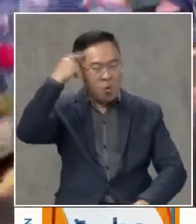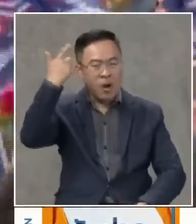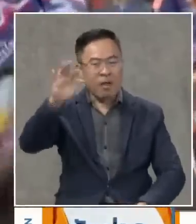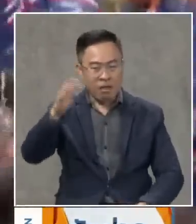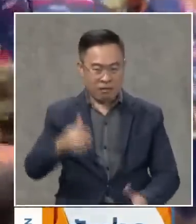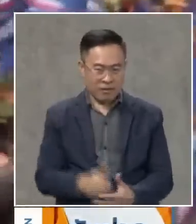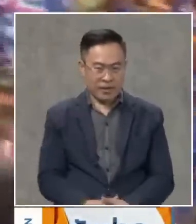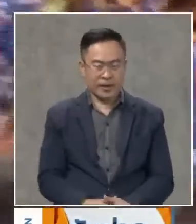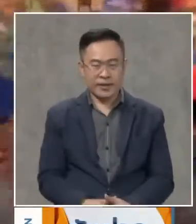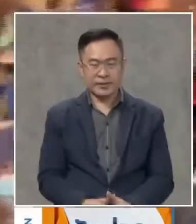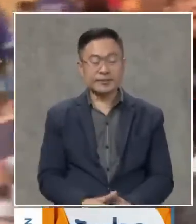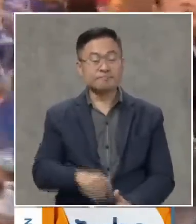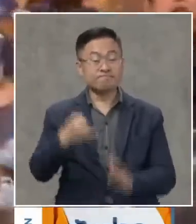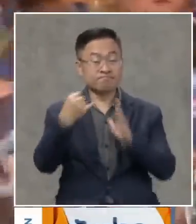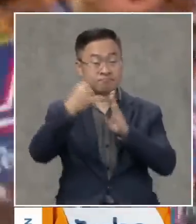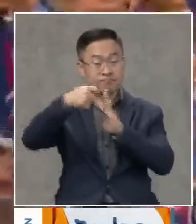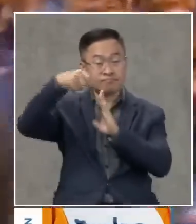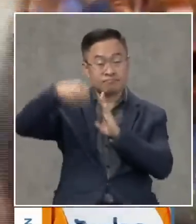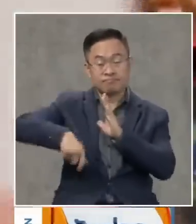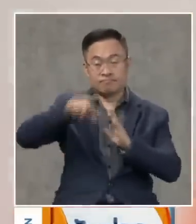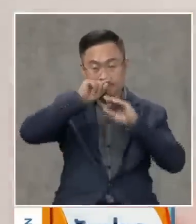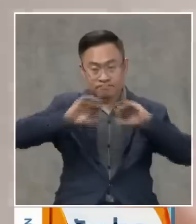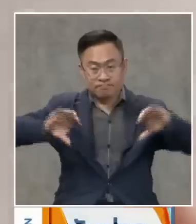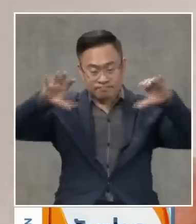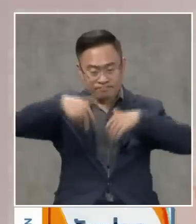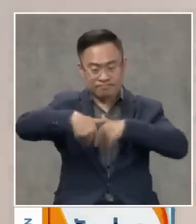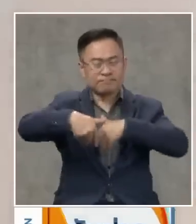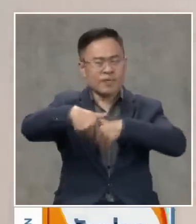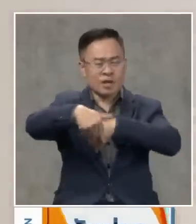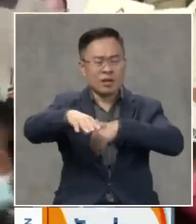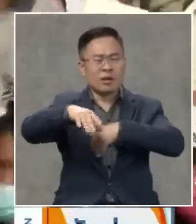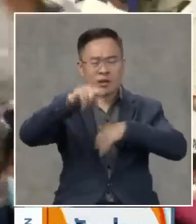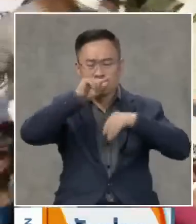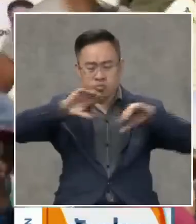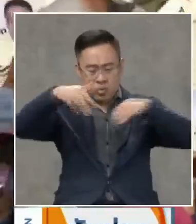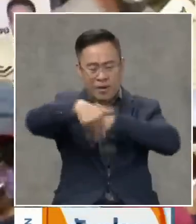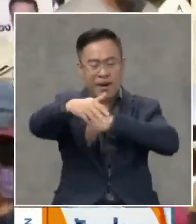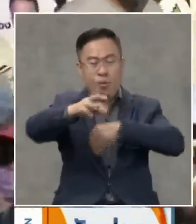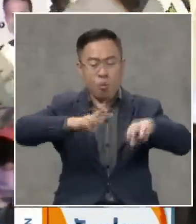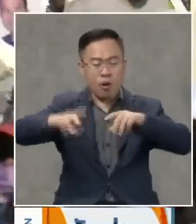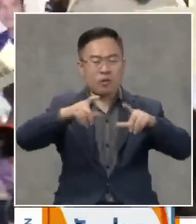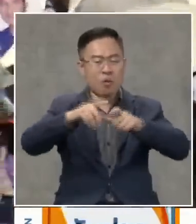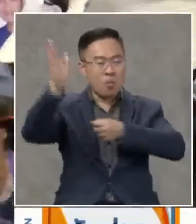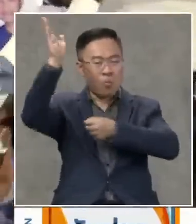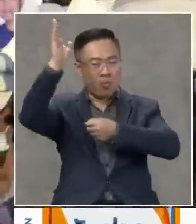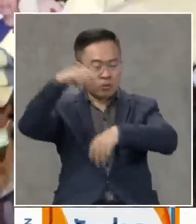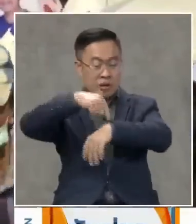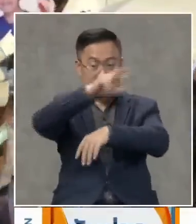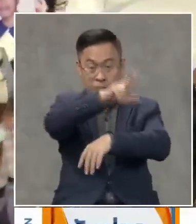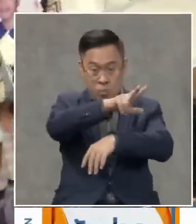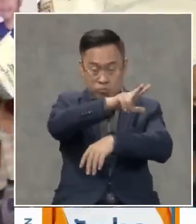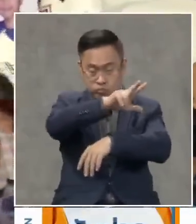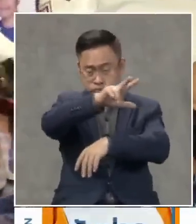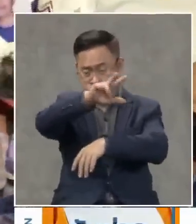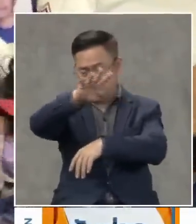ณสนามหน้าศาลากลางจังหวัดนครราชสีมาเนี่ยนะคะบรรยากาศเวทีปราศัยเป็นไปอย่างคึกคักตั้งแต่ช่วงบ่ายสามโมงที่ผ่านม